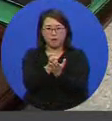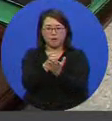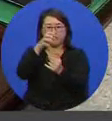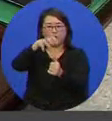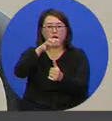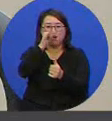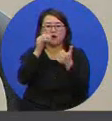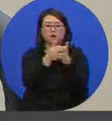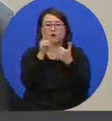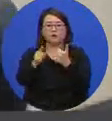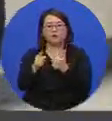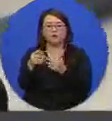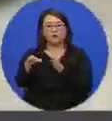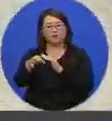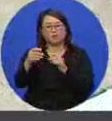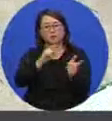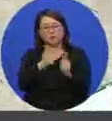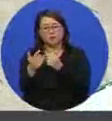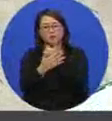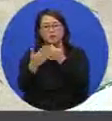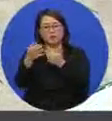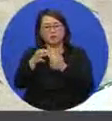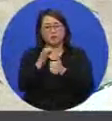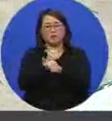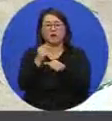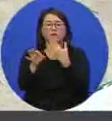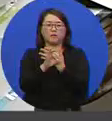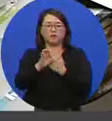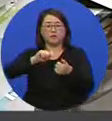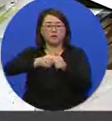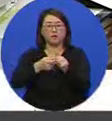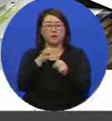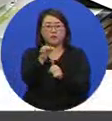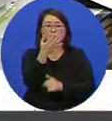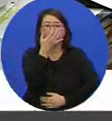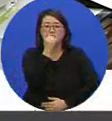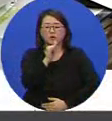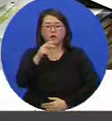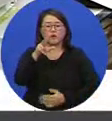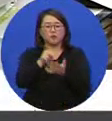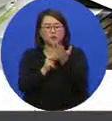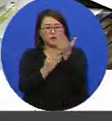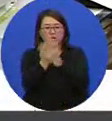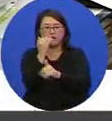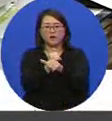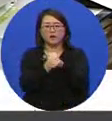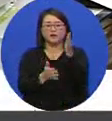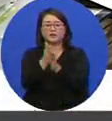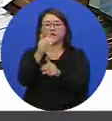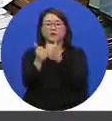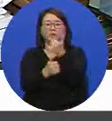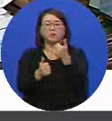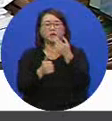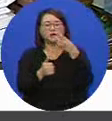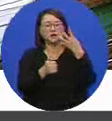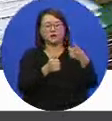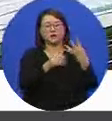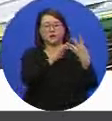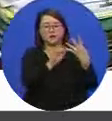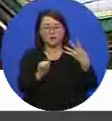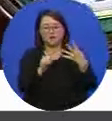받으면 과태료 처분을 받습니다. 문제가 불거지자 술자리에 참석한 시의원 4명 가운데 3명이